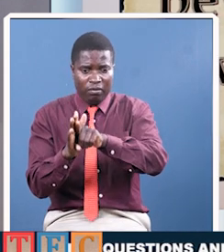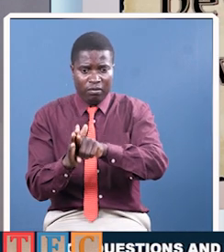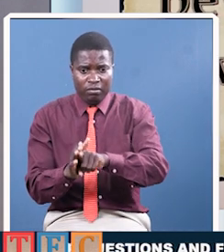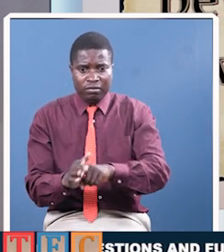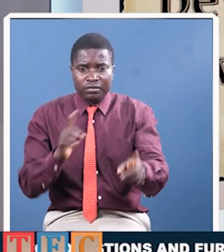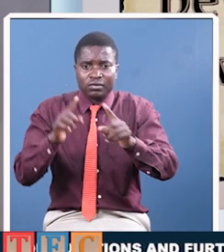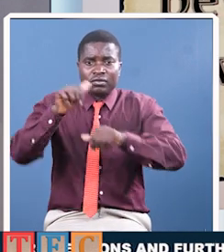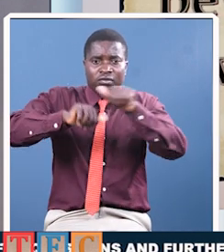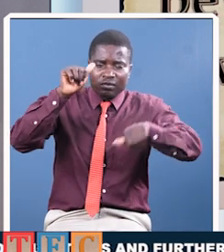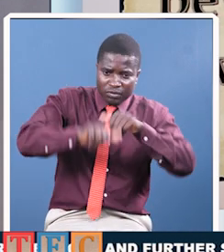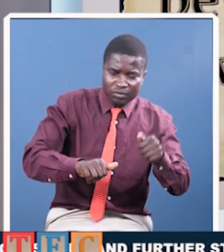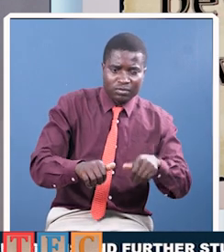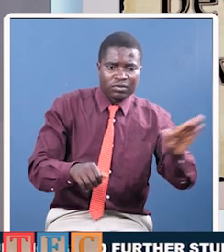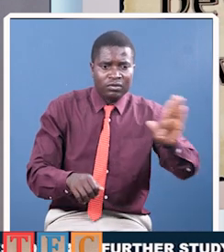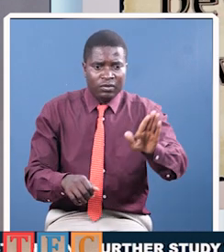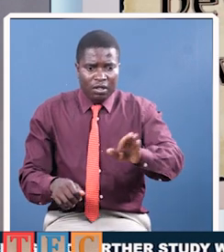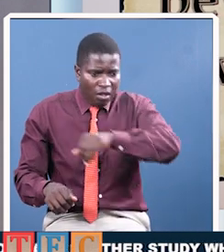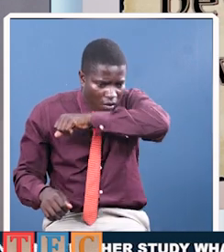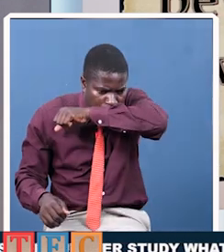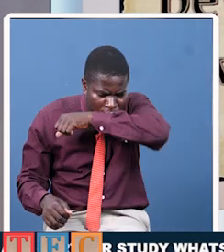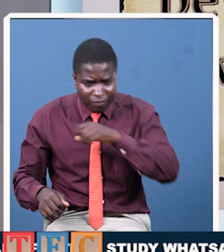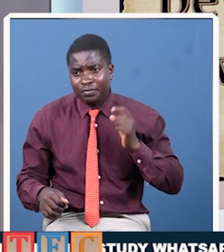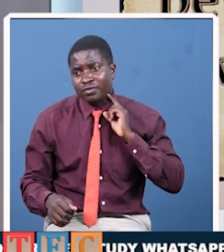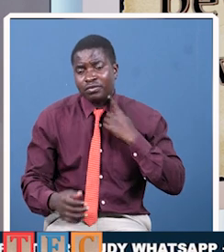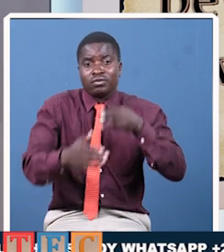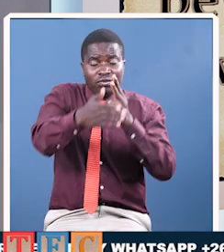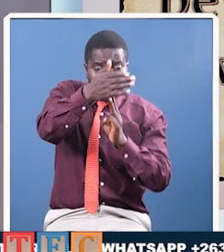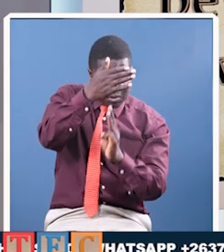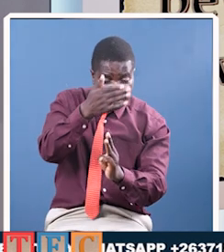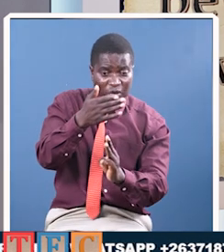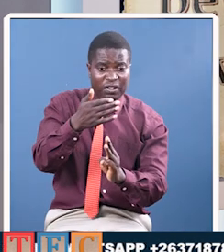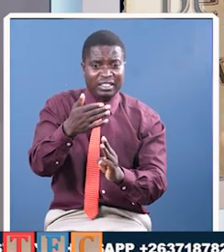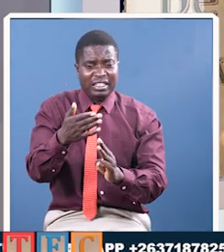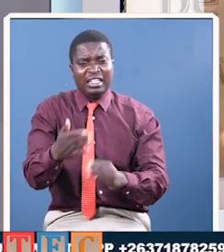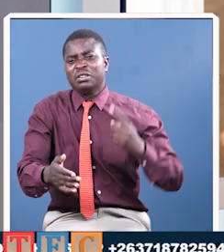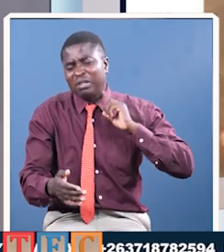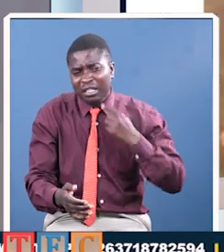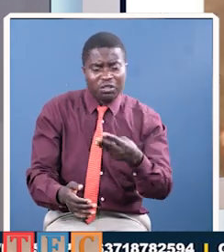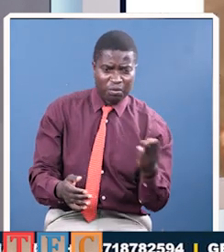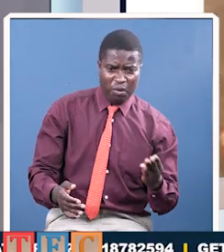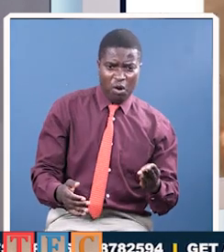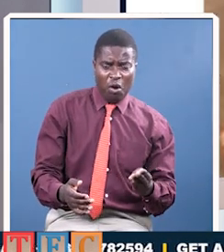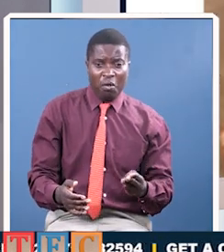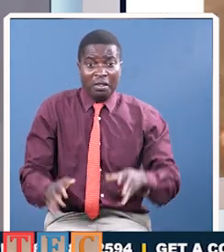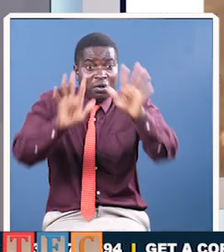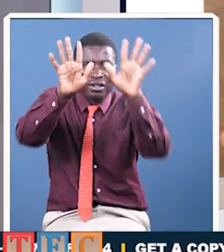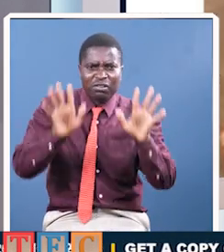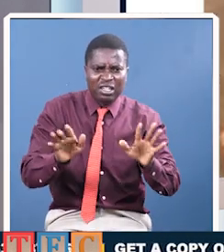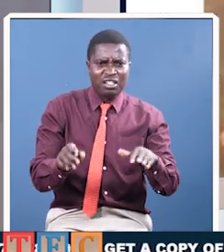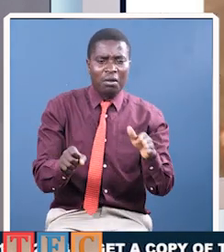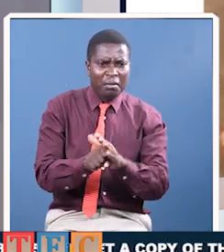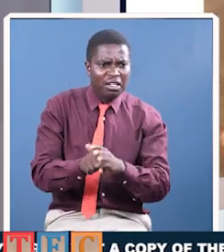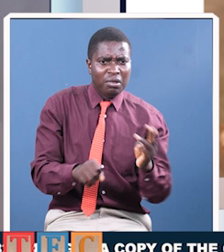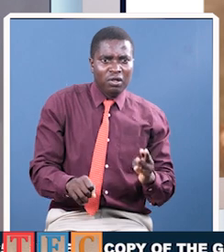Simeon, inoti Simeon ari kushanda ari paguta ende ari kudeceive vane mamiracles, ende vese vari kuona mamiracles